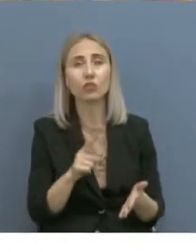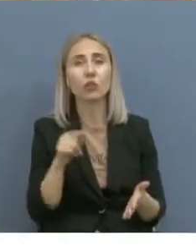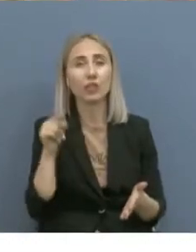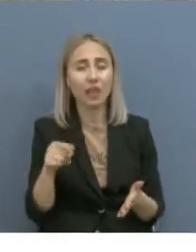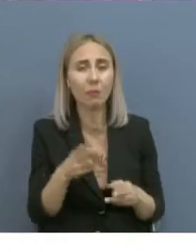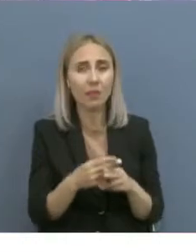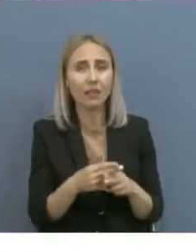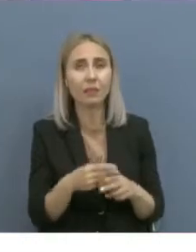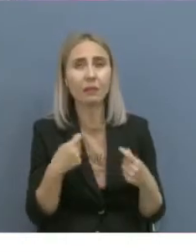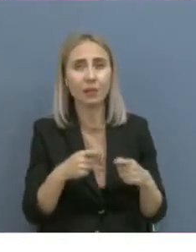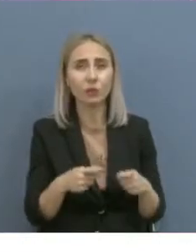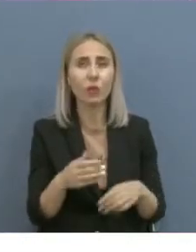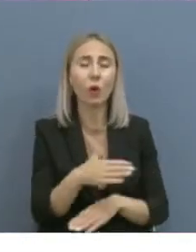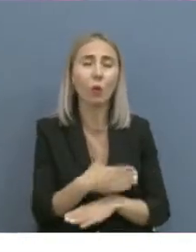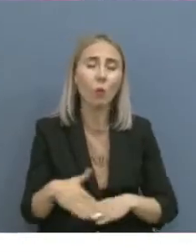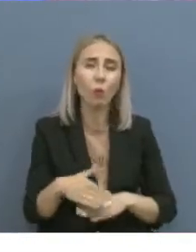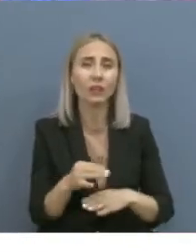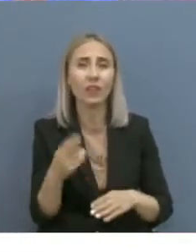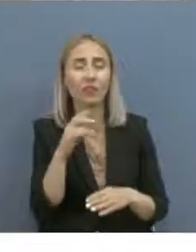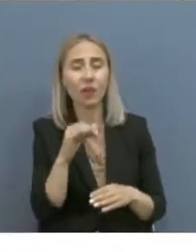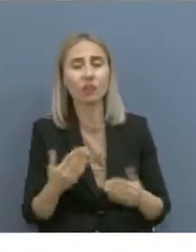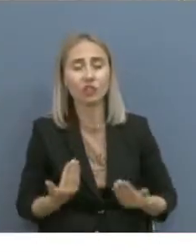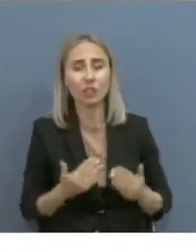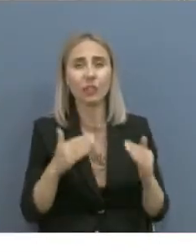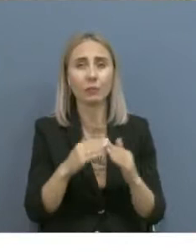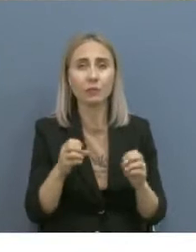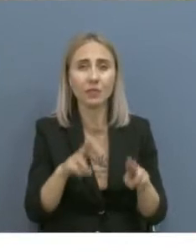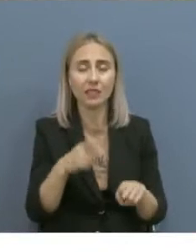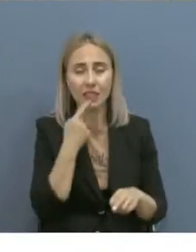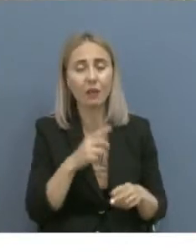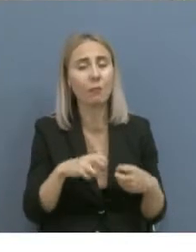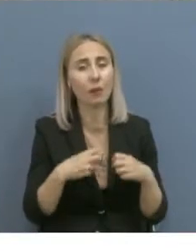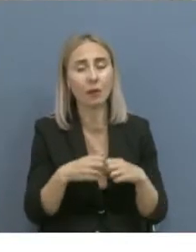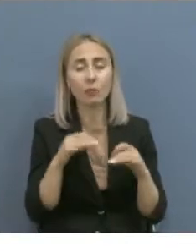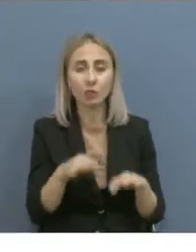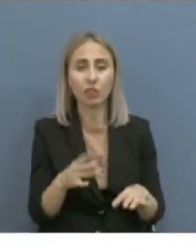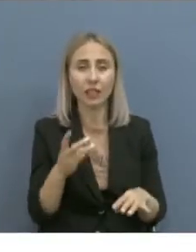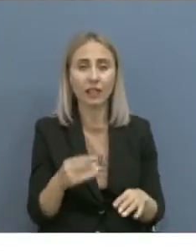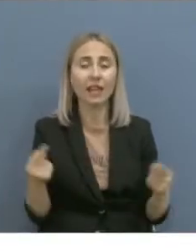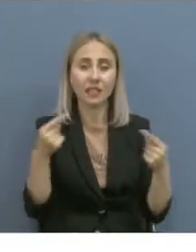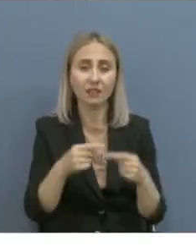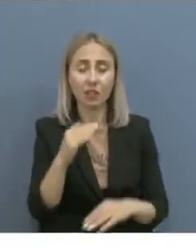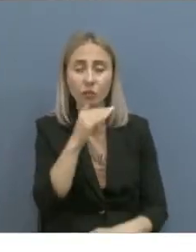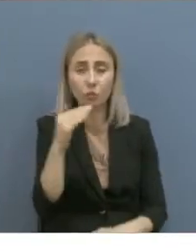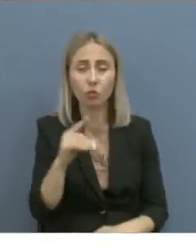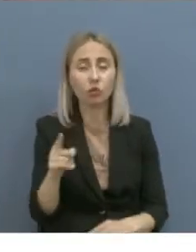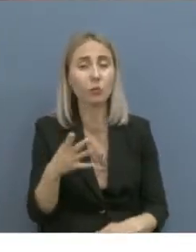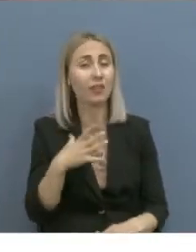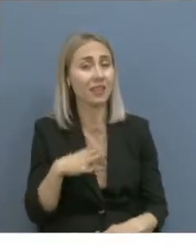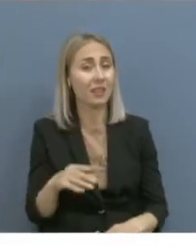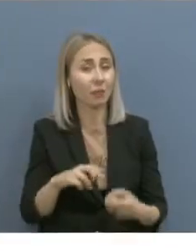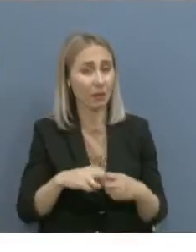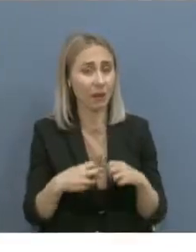аулаларында сатылуда дейді қала тұрғындары. Ал табиғат сақшылары мұндай жағдайды мүлдем болдырмау үшін мәселенің тиісті деңгейде шешілуін